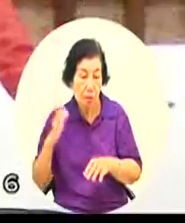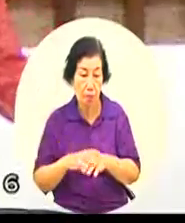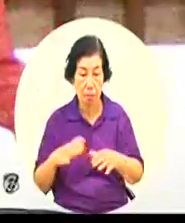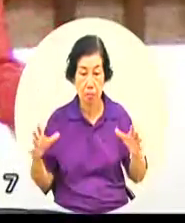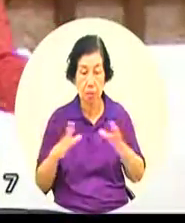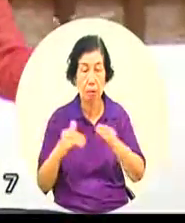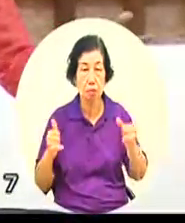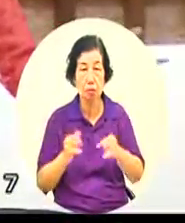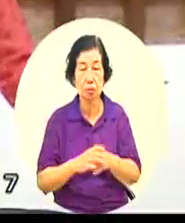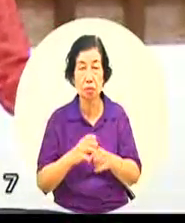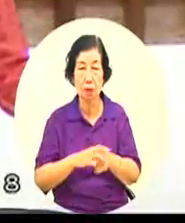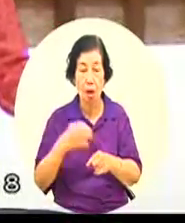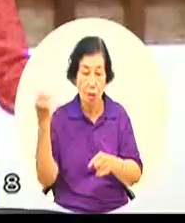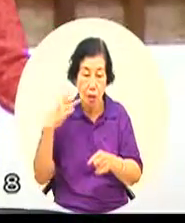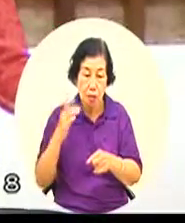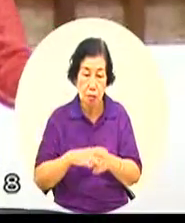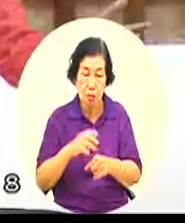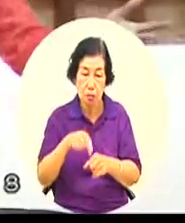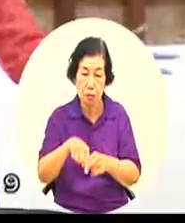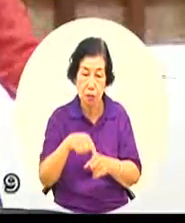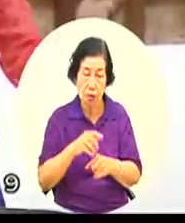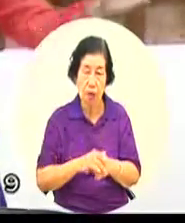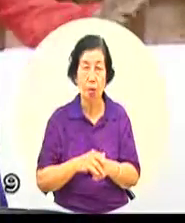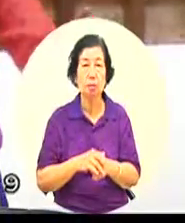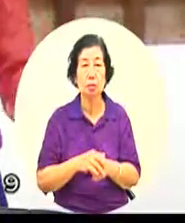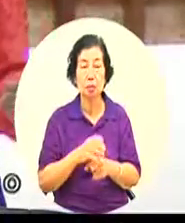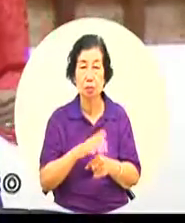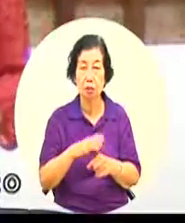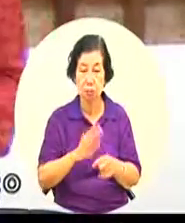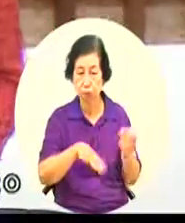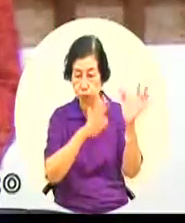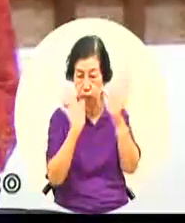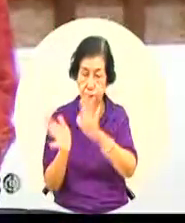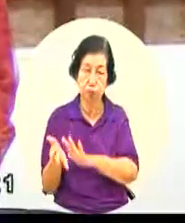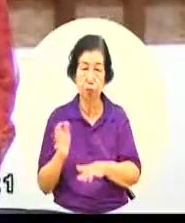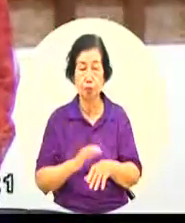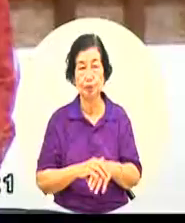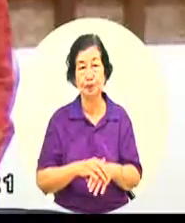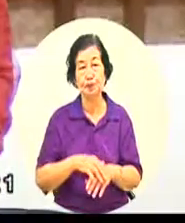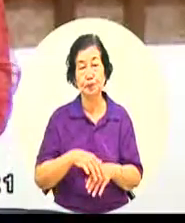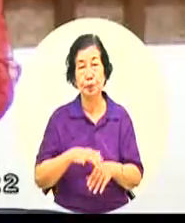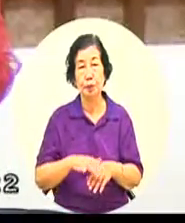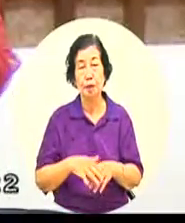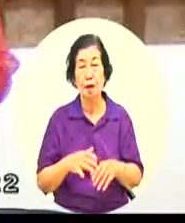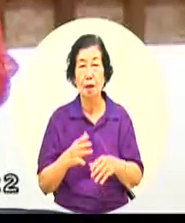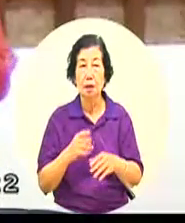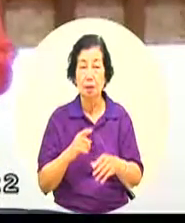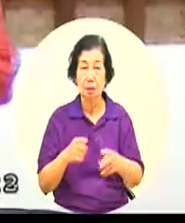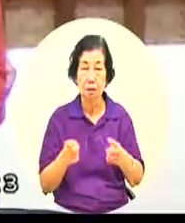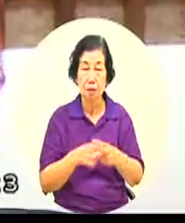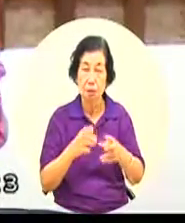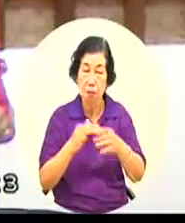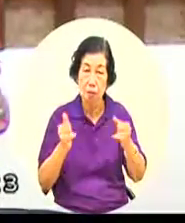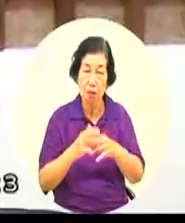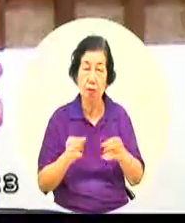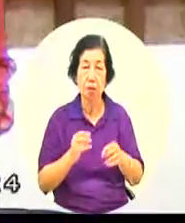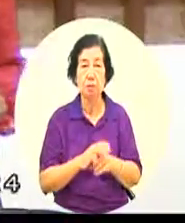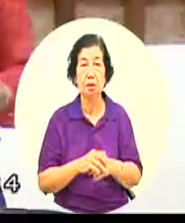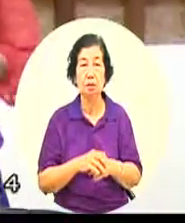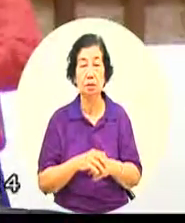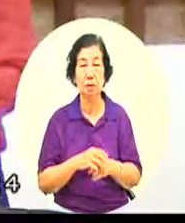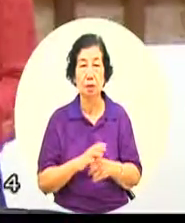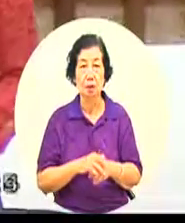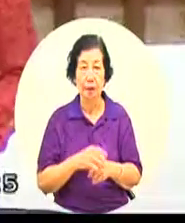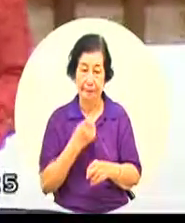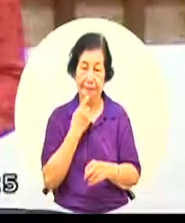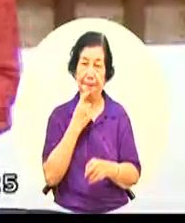怎样，所以孩子就好奇啊，所以就很好奇想要去尝试这个，所以代表这个非常非常严重、啊、那我